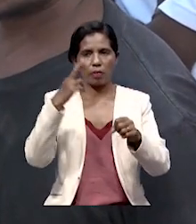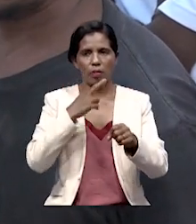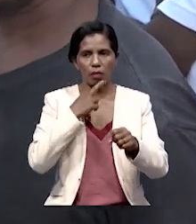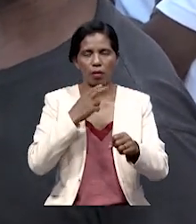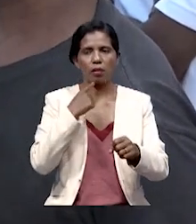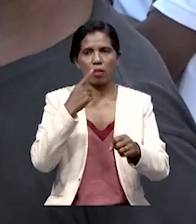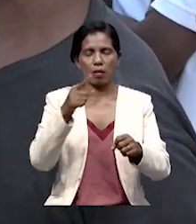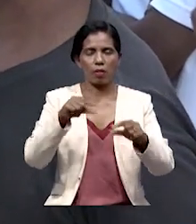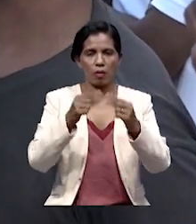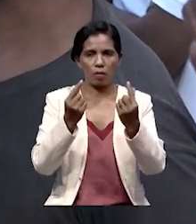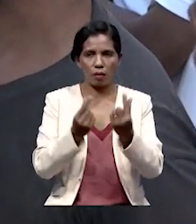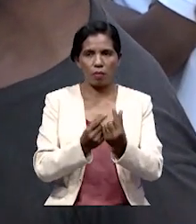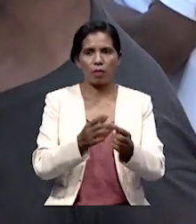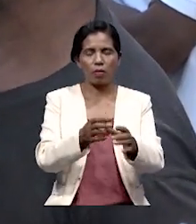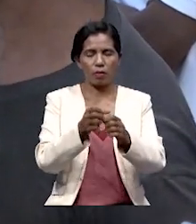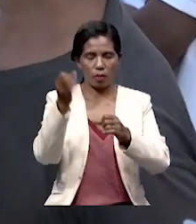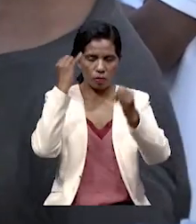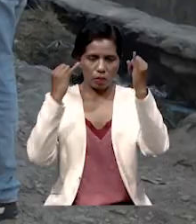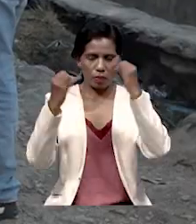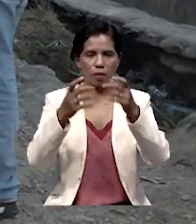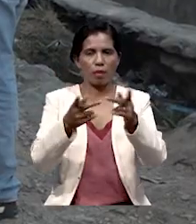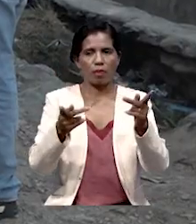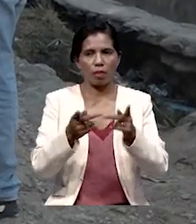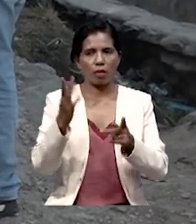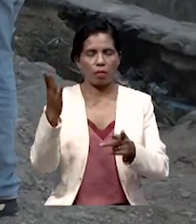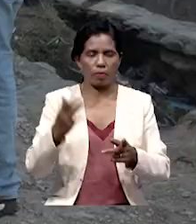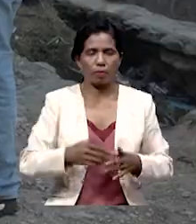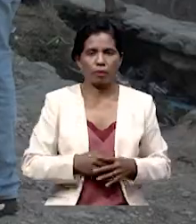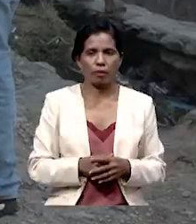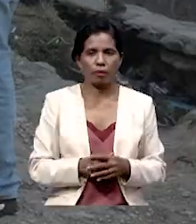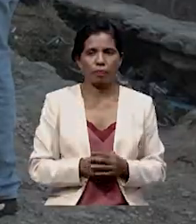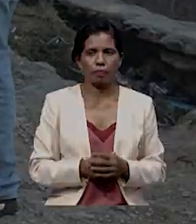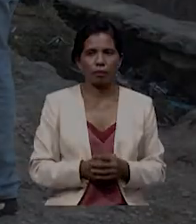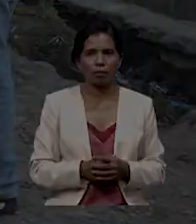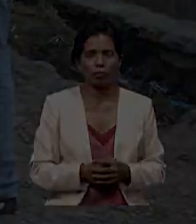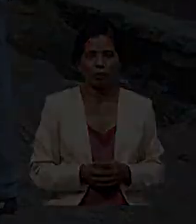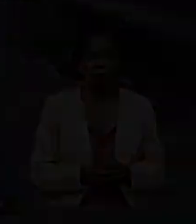orientaona ekipa o di recolha informasaun ia fatin refere Aderito Simenes GMN.